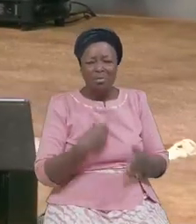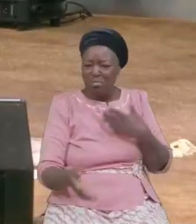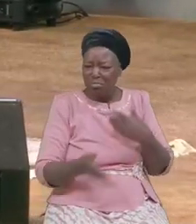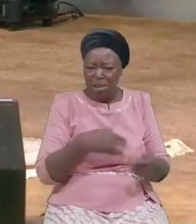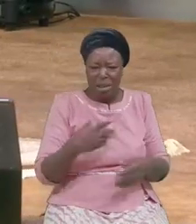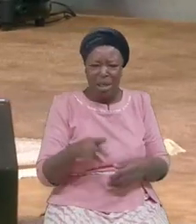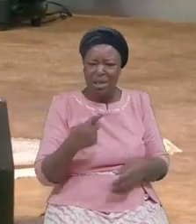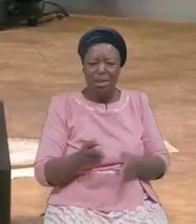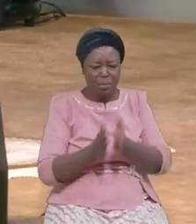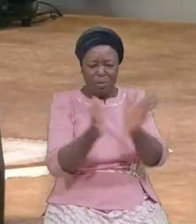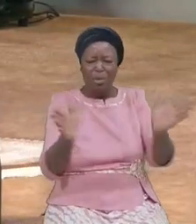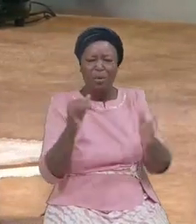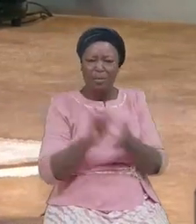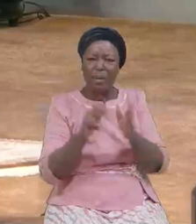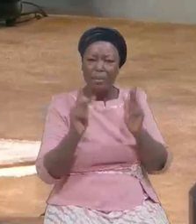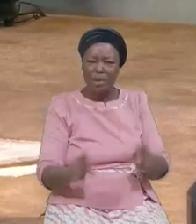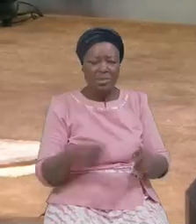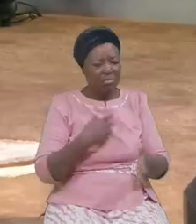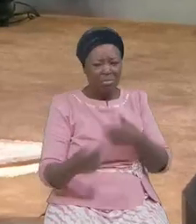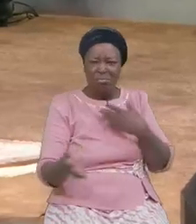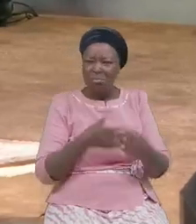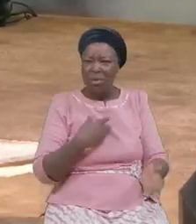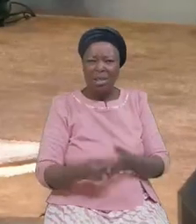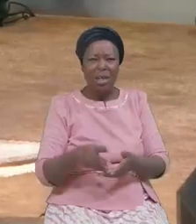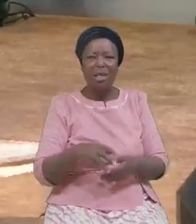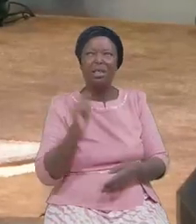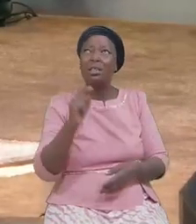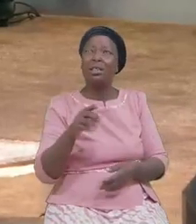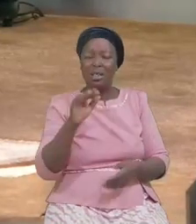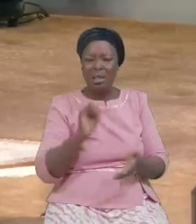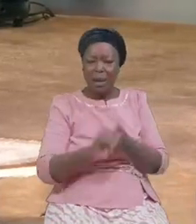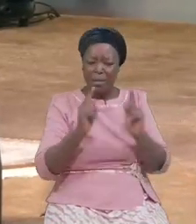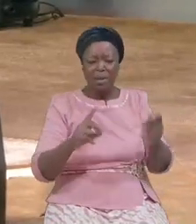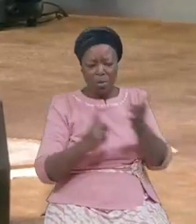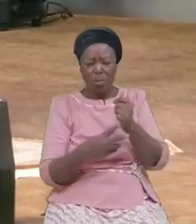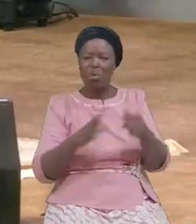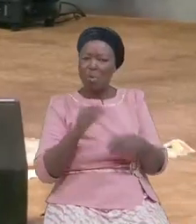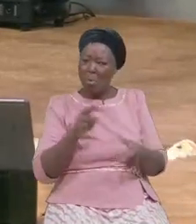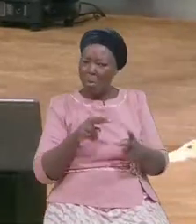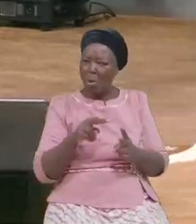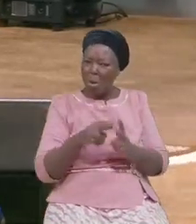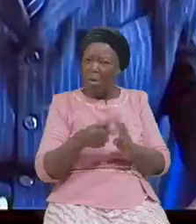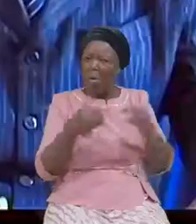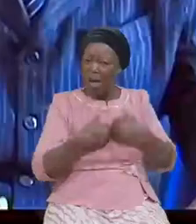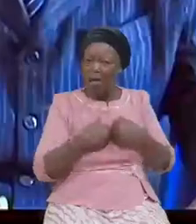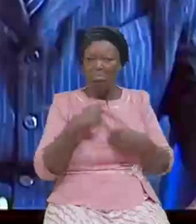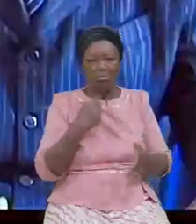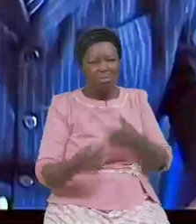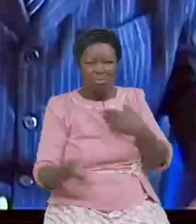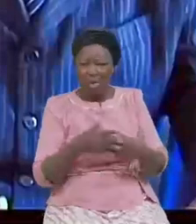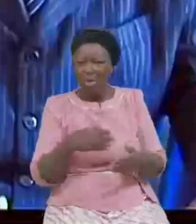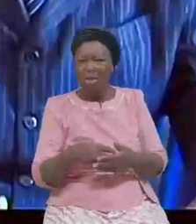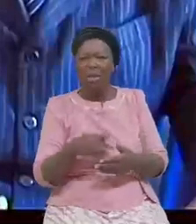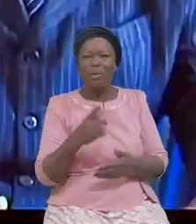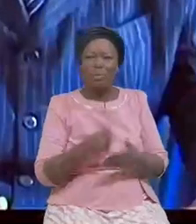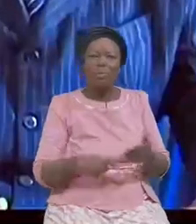popularité, quel que soit ce qu'il possède, quel que soit ce qu'il a, quel que soit ce qui peut le rendre